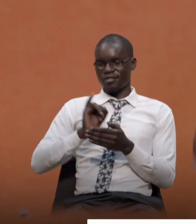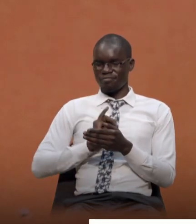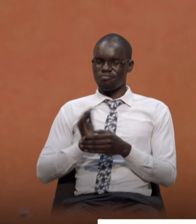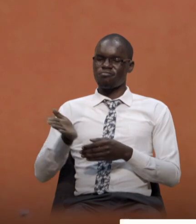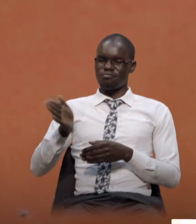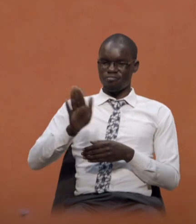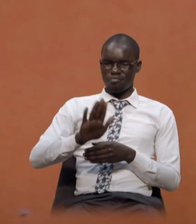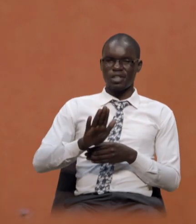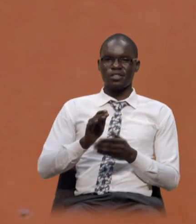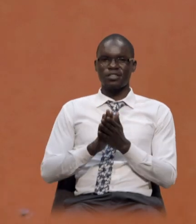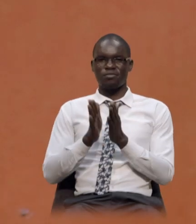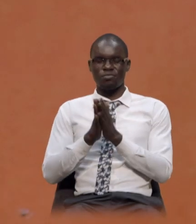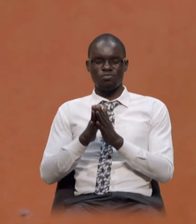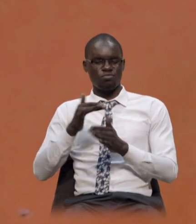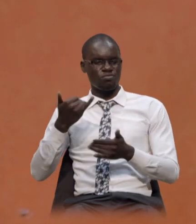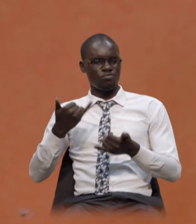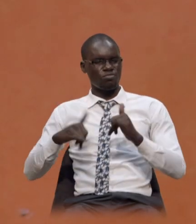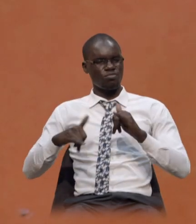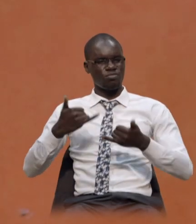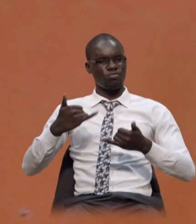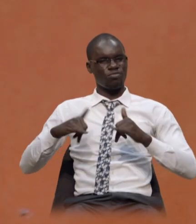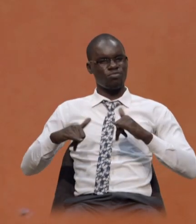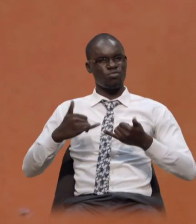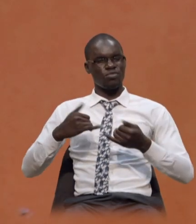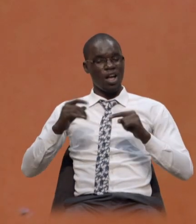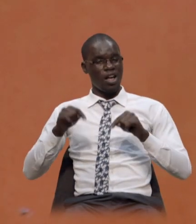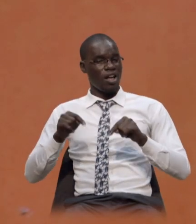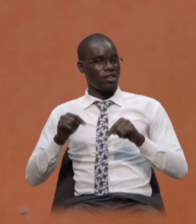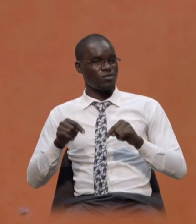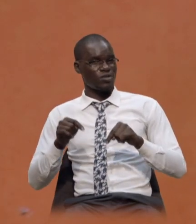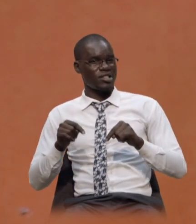back with games. But today,